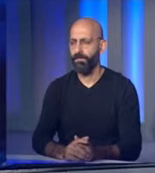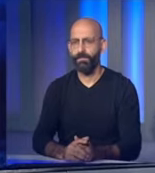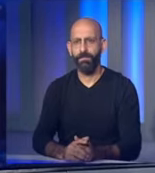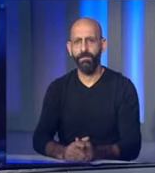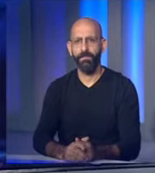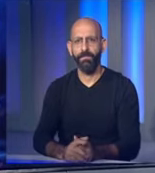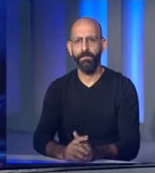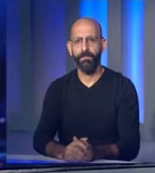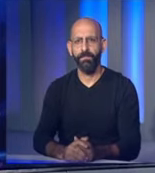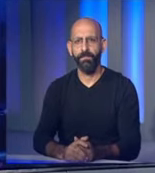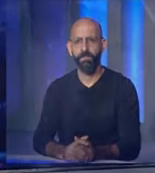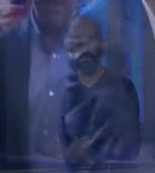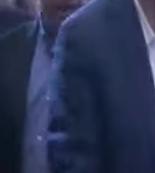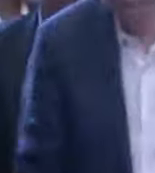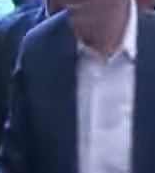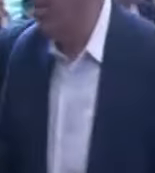عين التين